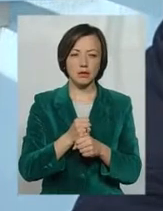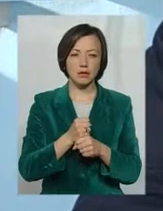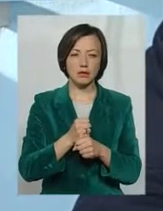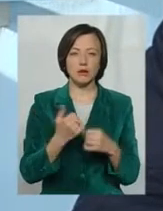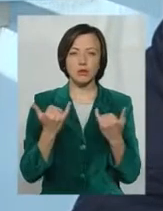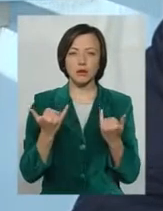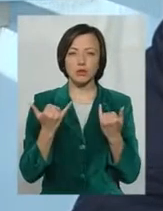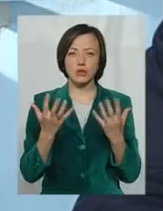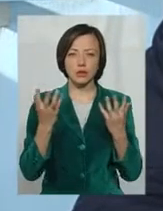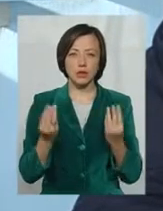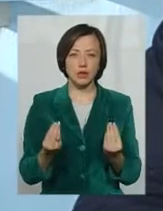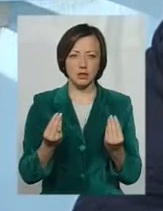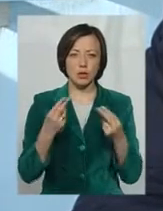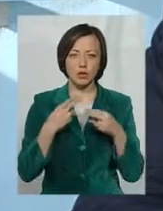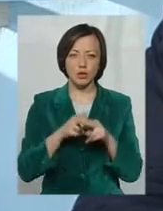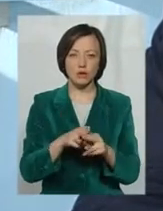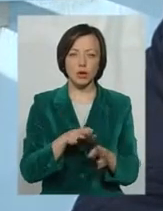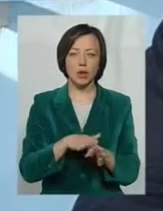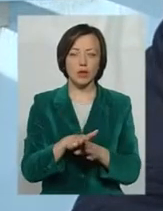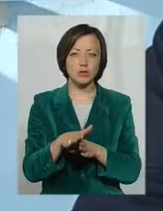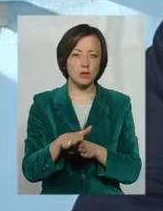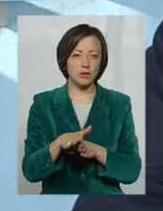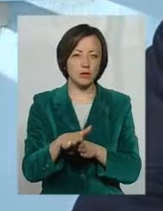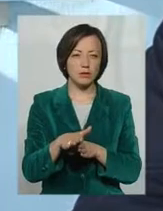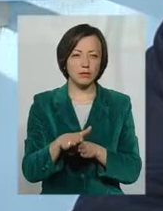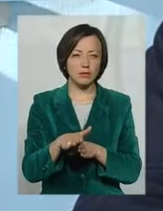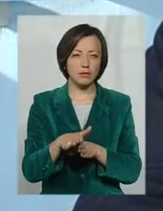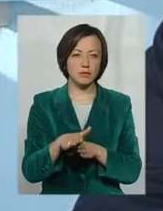нас технологічно, знову ж таки, реалізовано і на